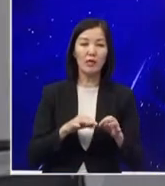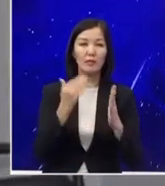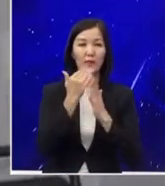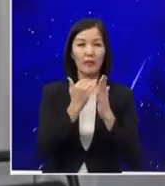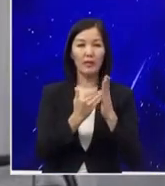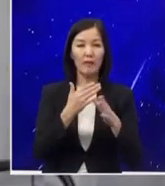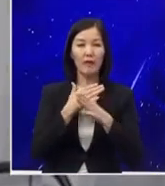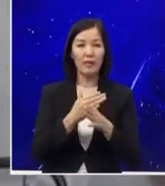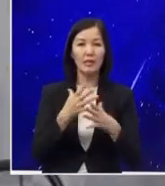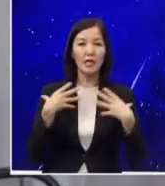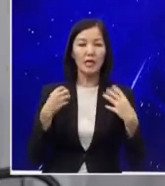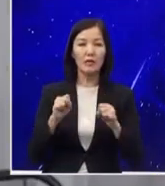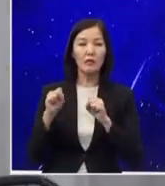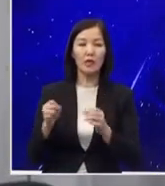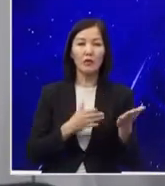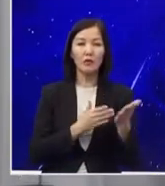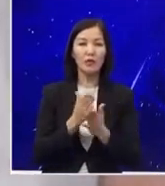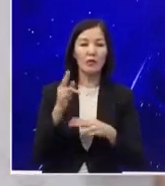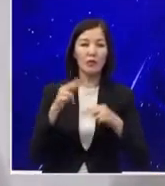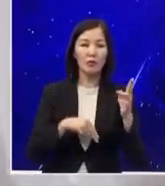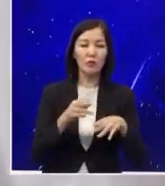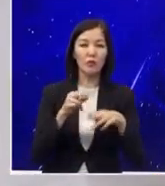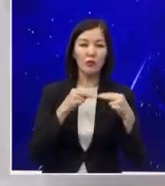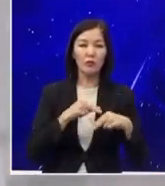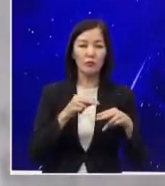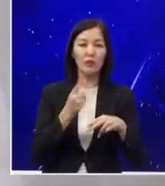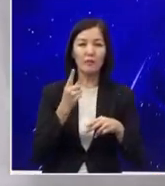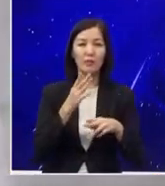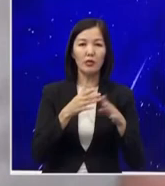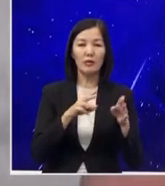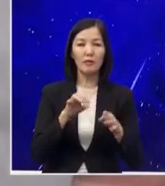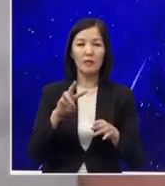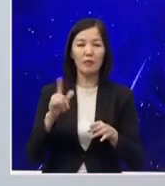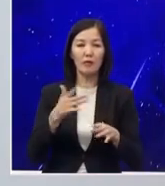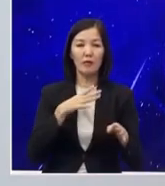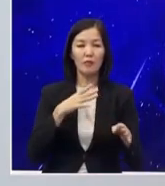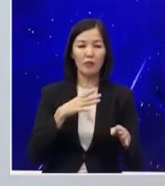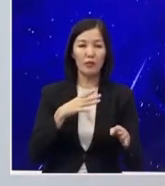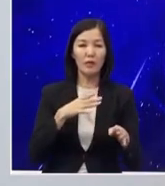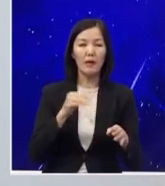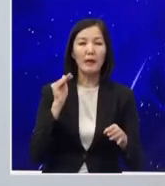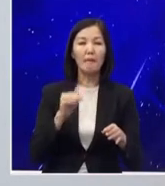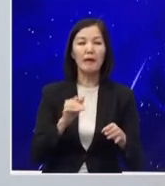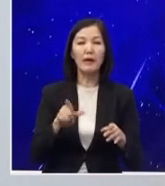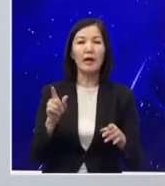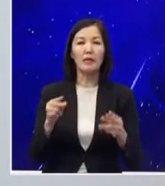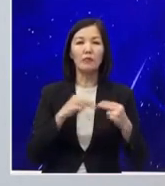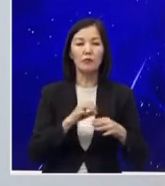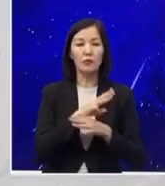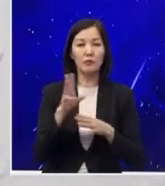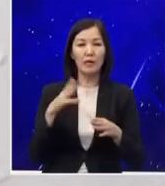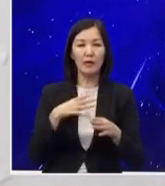бағдарлама аясында денсаулық сақтау саласындағы құрылыс жұмыстарына 1,5 миллиард теңге қаржы бөлінді. Мыңнан аса азамат жұмыспен